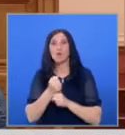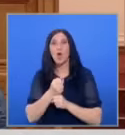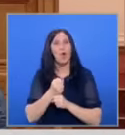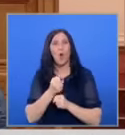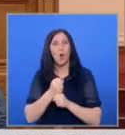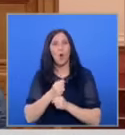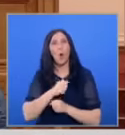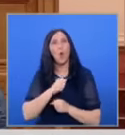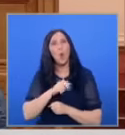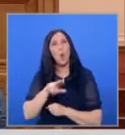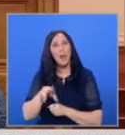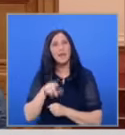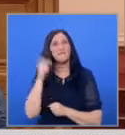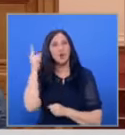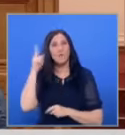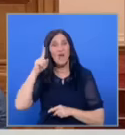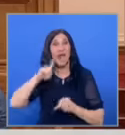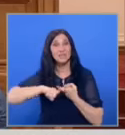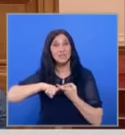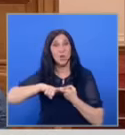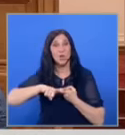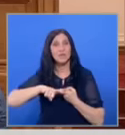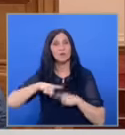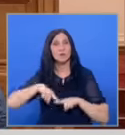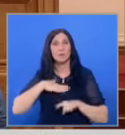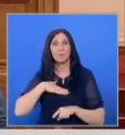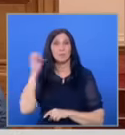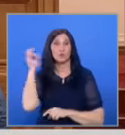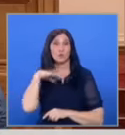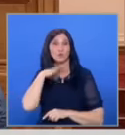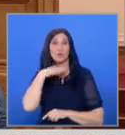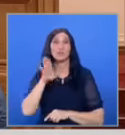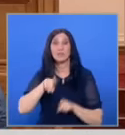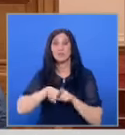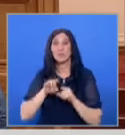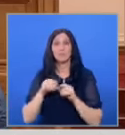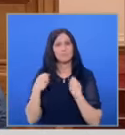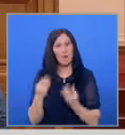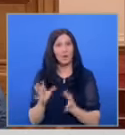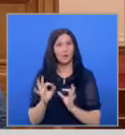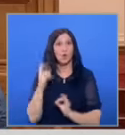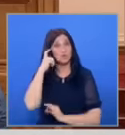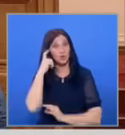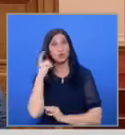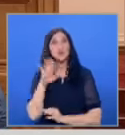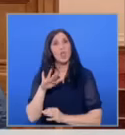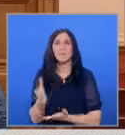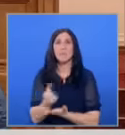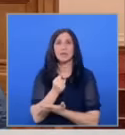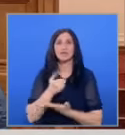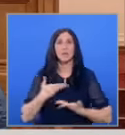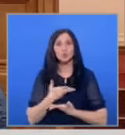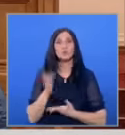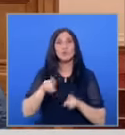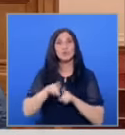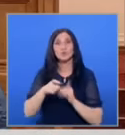Върховния касационен съд имат професионално достойнство и след като са дали такова становище, те ще намерят за нужно,